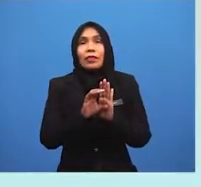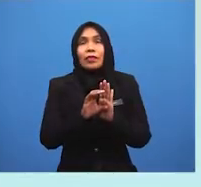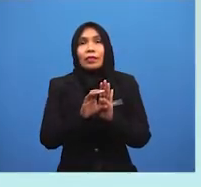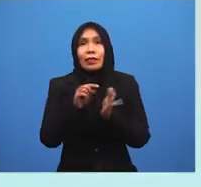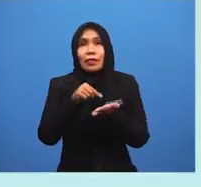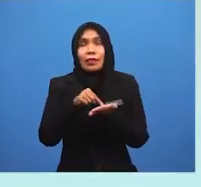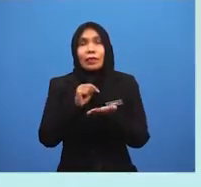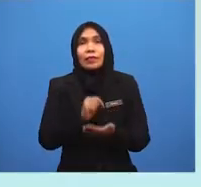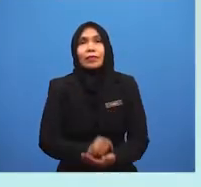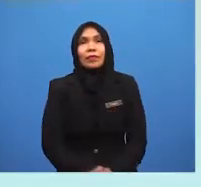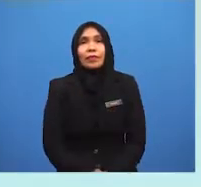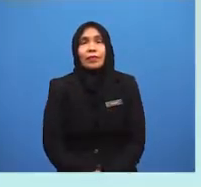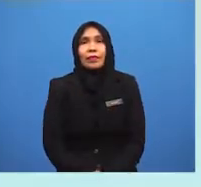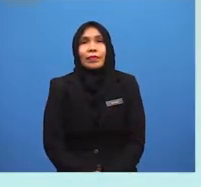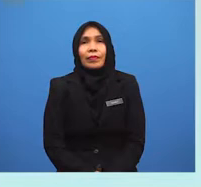ini.